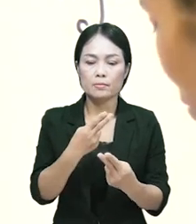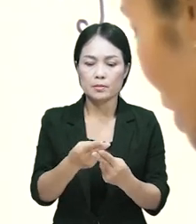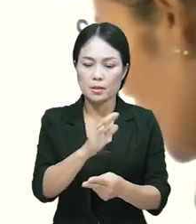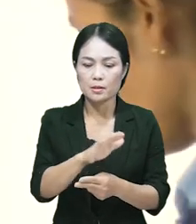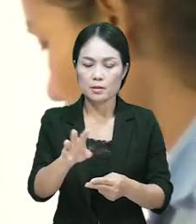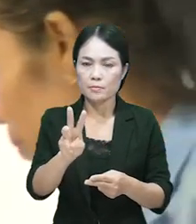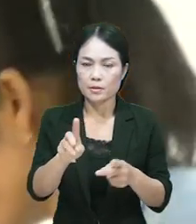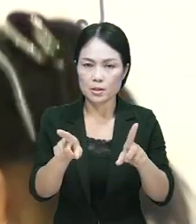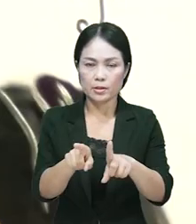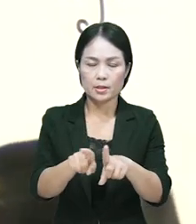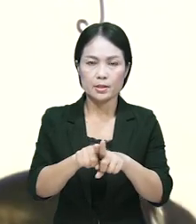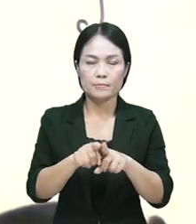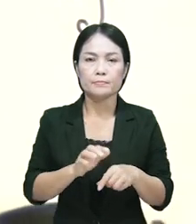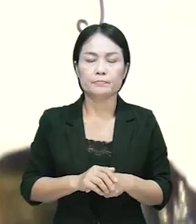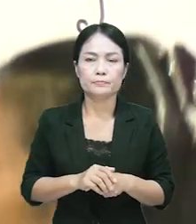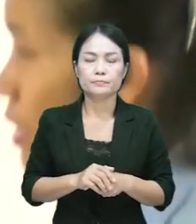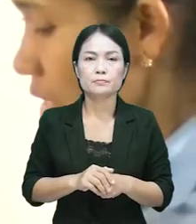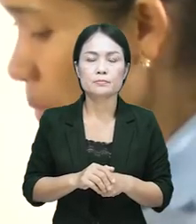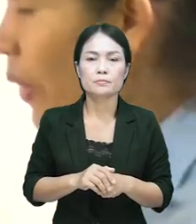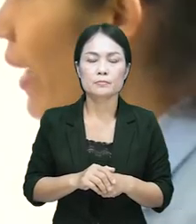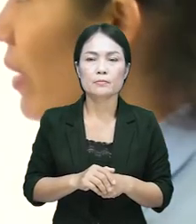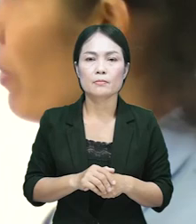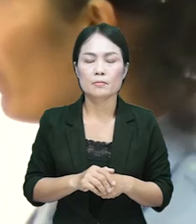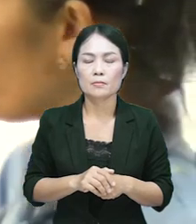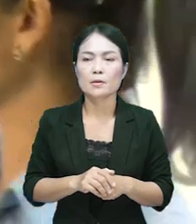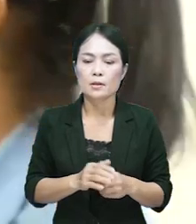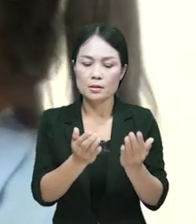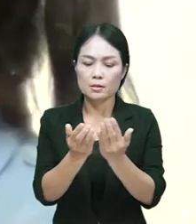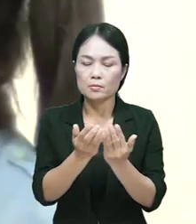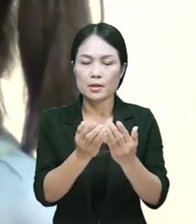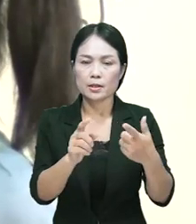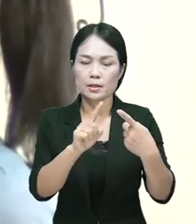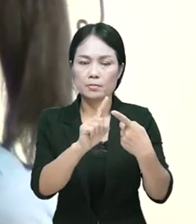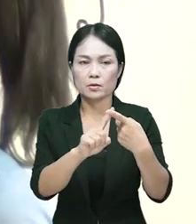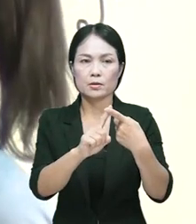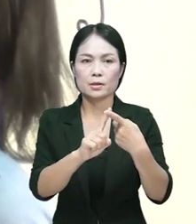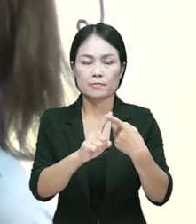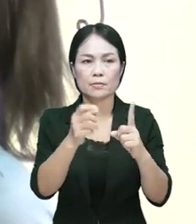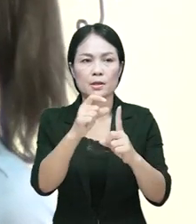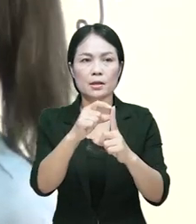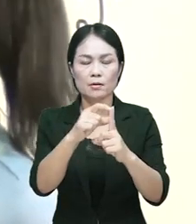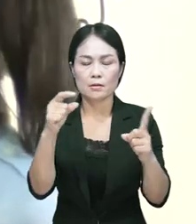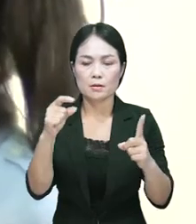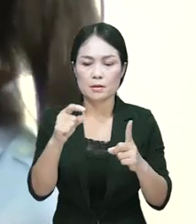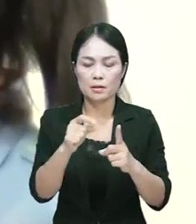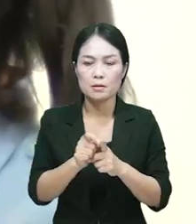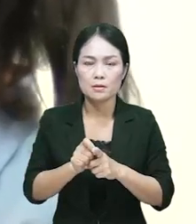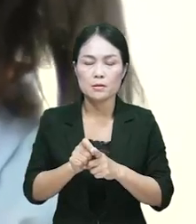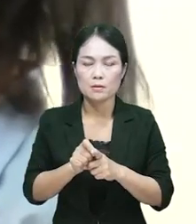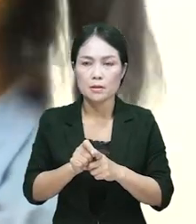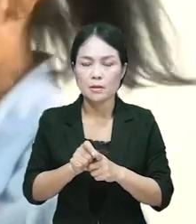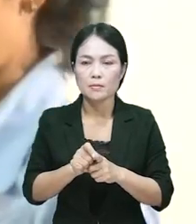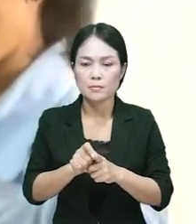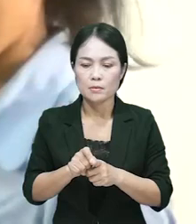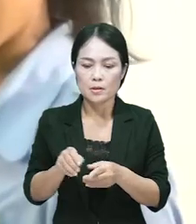កូន3ដូចគ្នាណាកូនណាសុំកូនអានទី1កិយាសព្ទលូនដោយប្រ